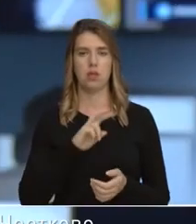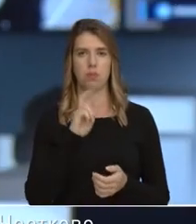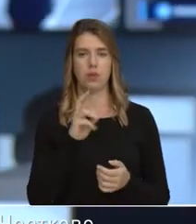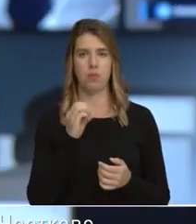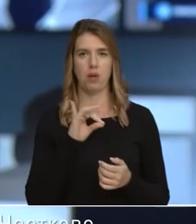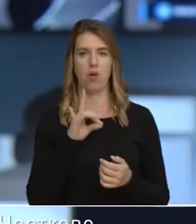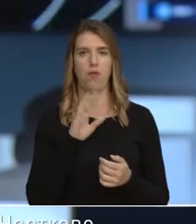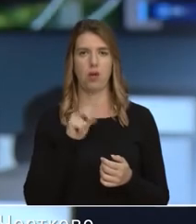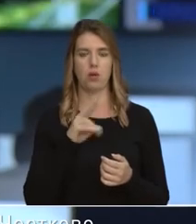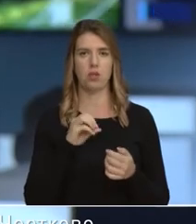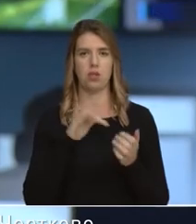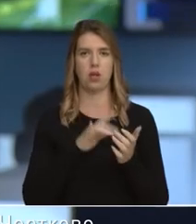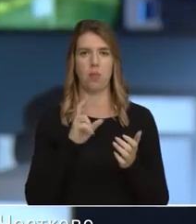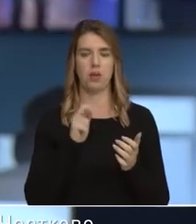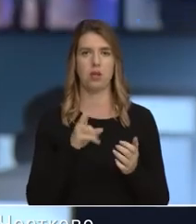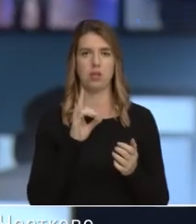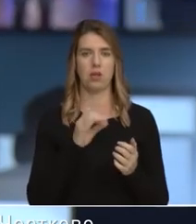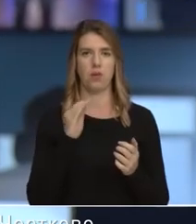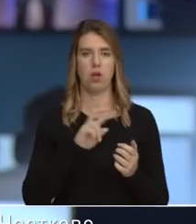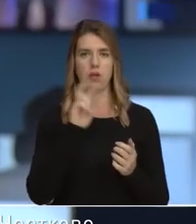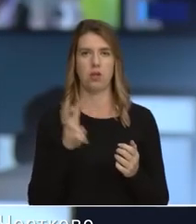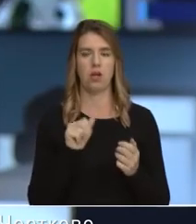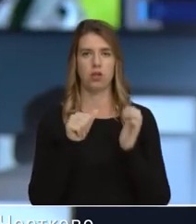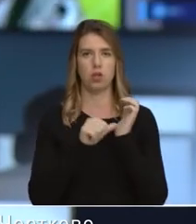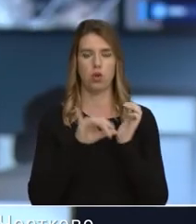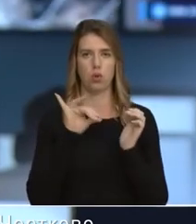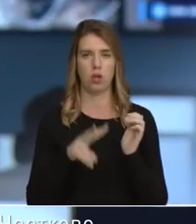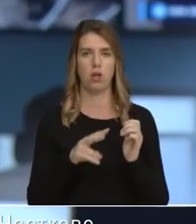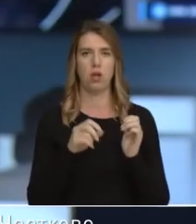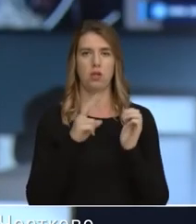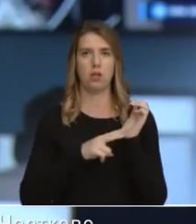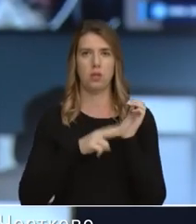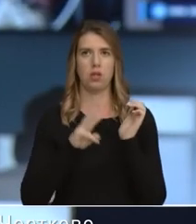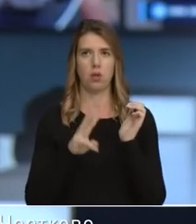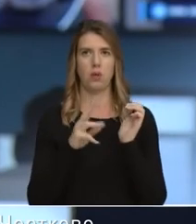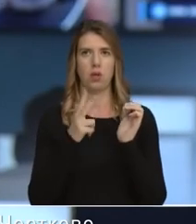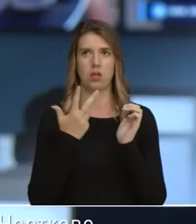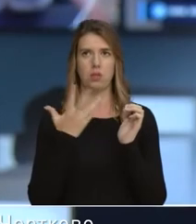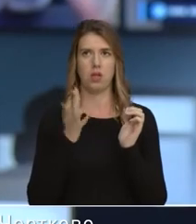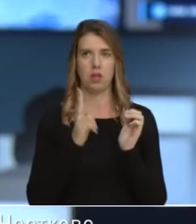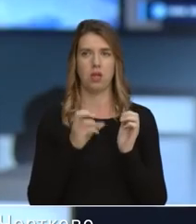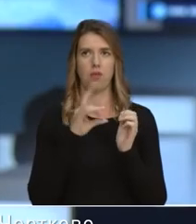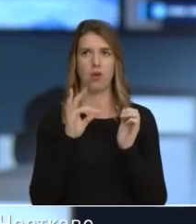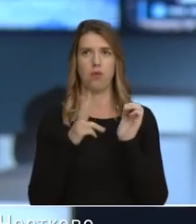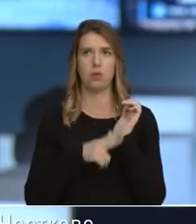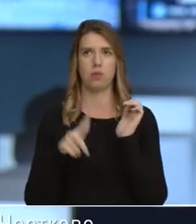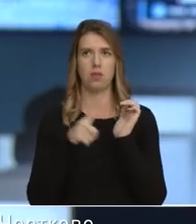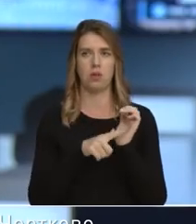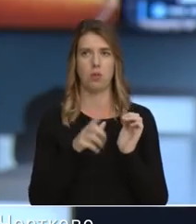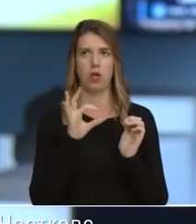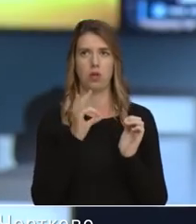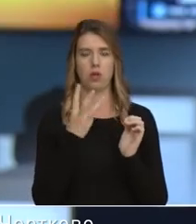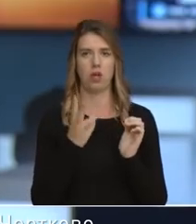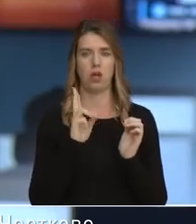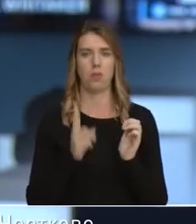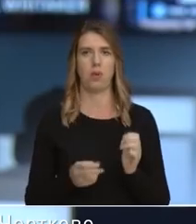Теперь о валюте. По данным Центрального банка Российской Федерации, курс доллара на 6 июля 73 рубля 35 копеек, евро